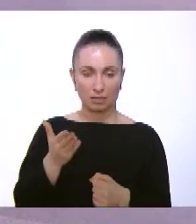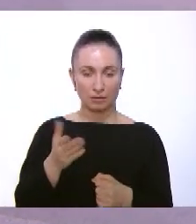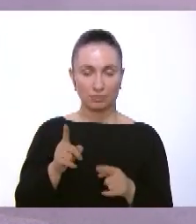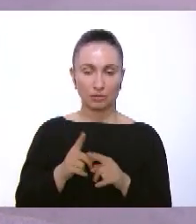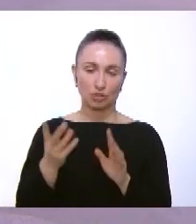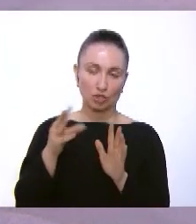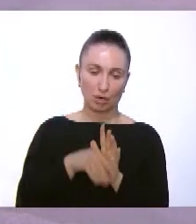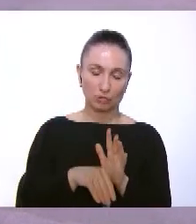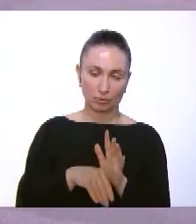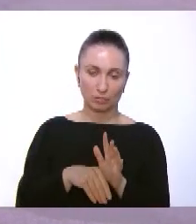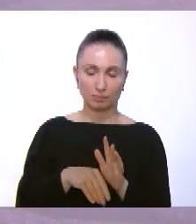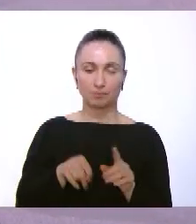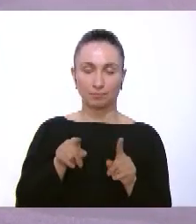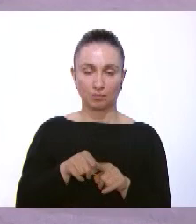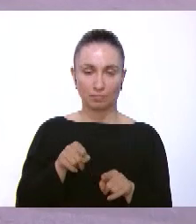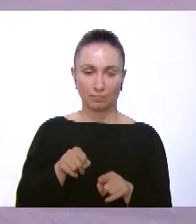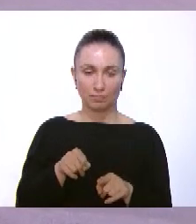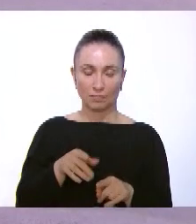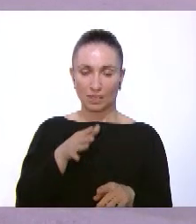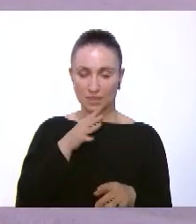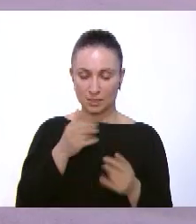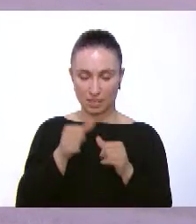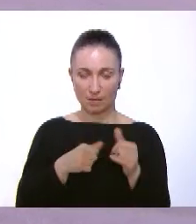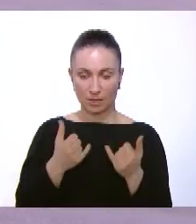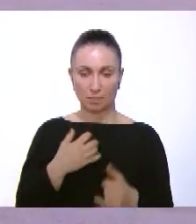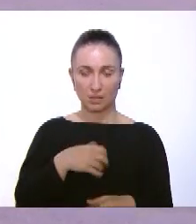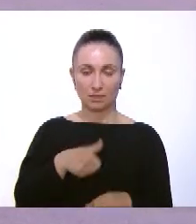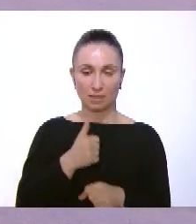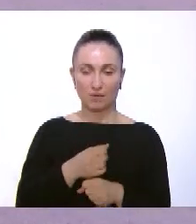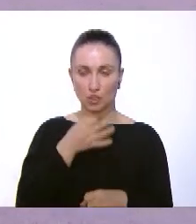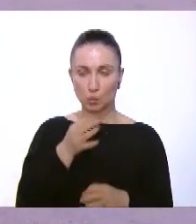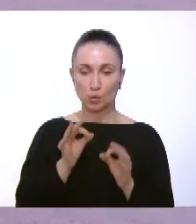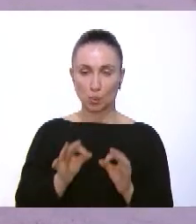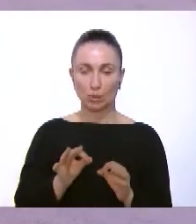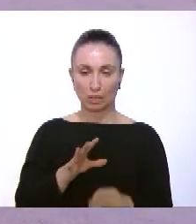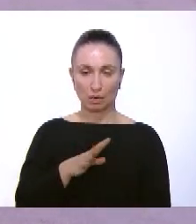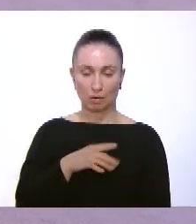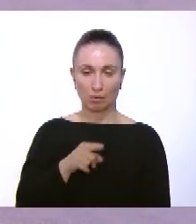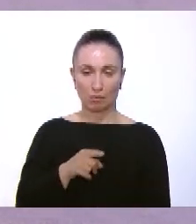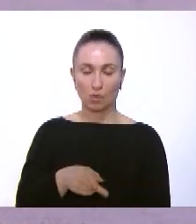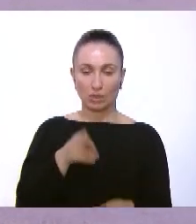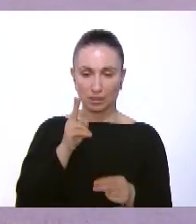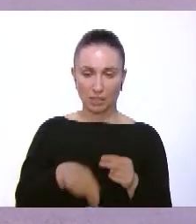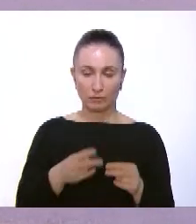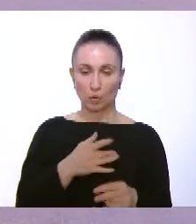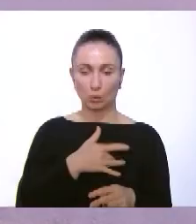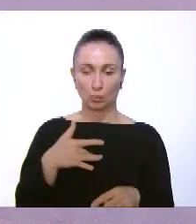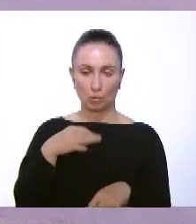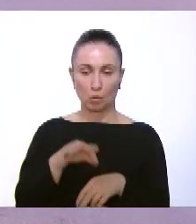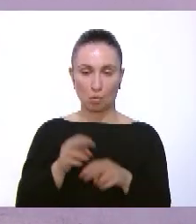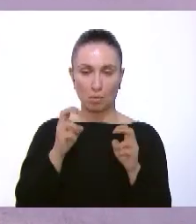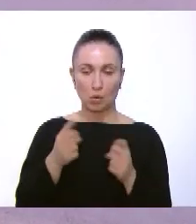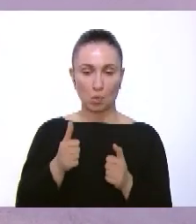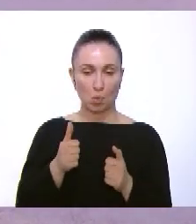ქვეყნების ჩართულობით, ხალხის მხარდაჭერით წლევანდელი მთავარი სათქმელი სწორედ ეს იყო დავასრულოთ ტუბერკულოზი.